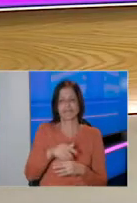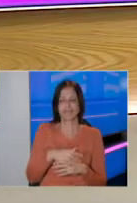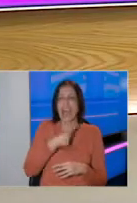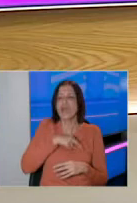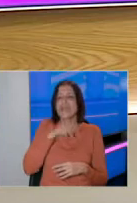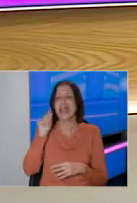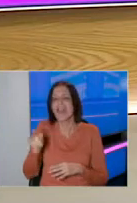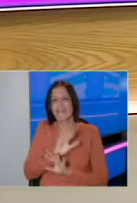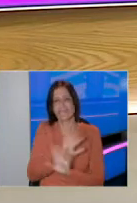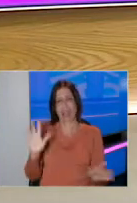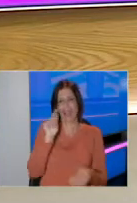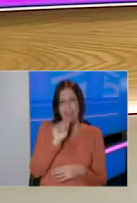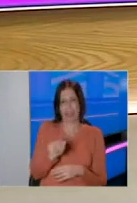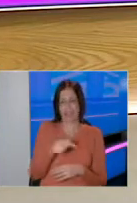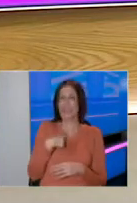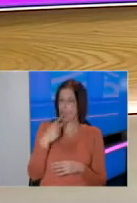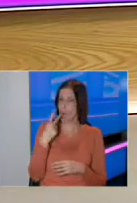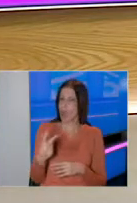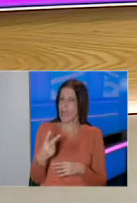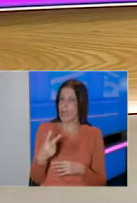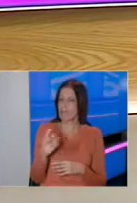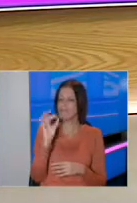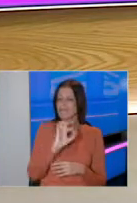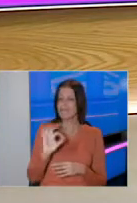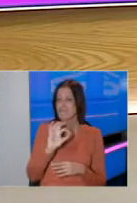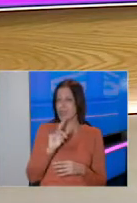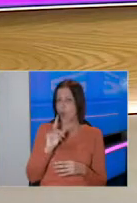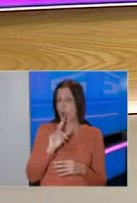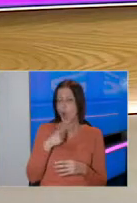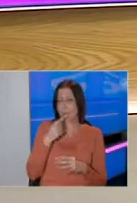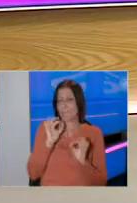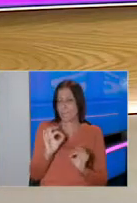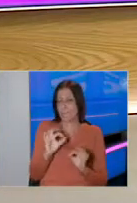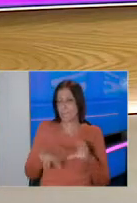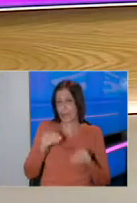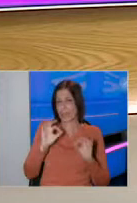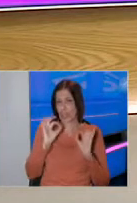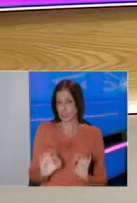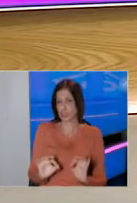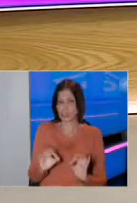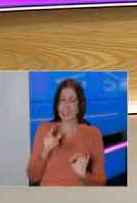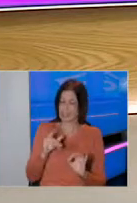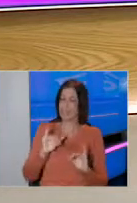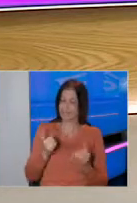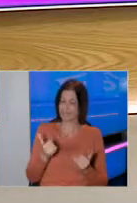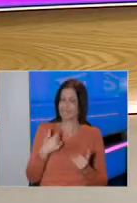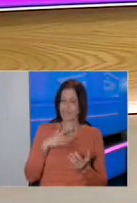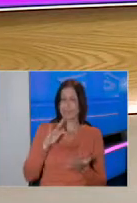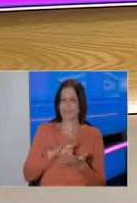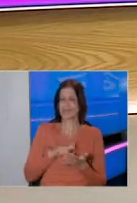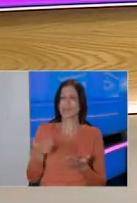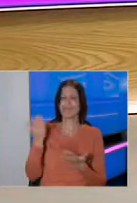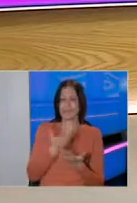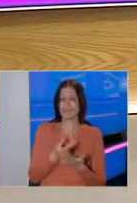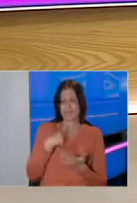רק עליך. ואנחנו רואים, עדיין לא יצאנו למערכת בחירות באופן רשמי, אבל היא כאן לגמרי וכאן בציוצי ערב, כנראה תהיה לנו